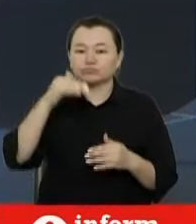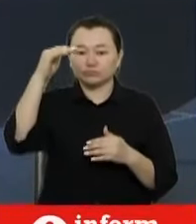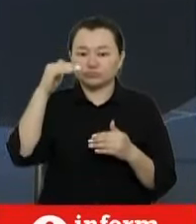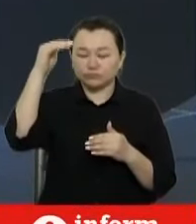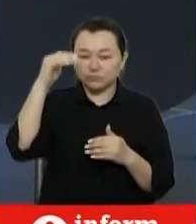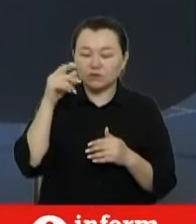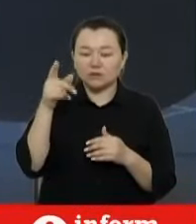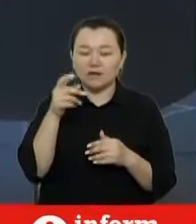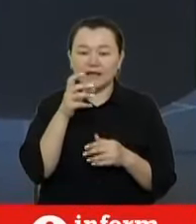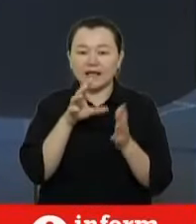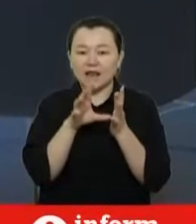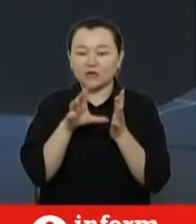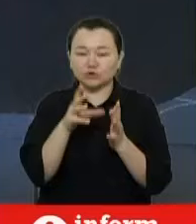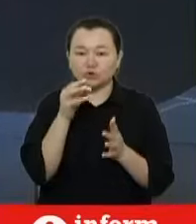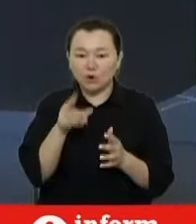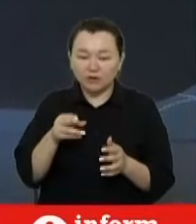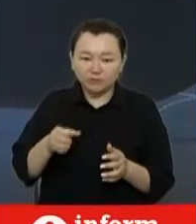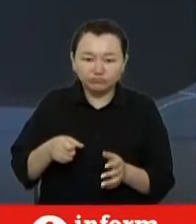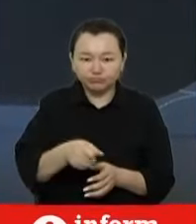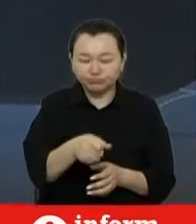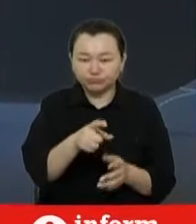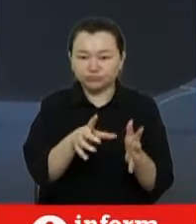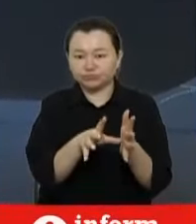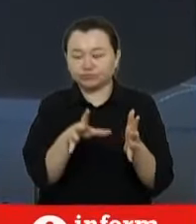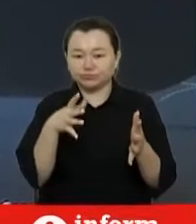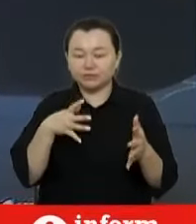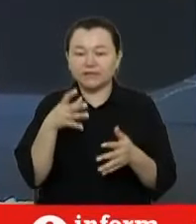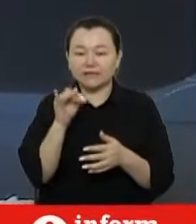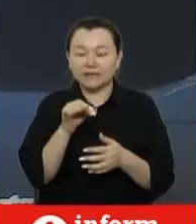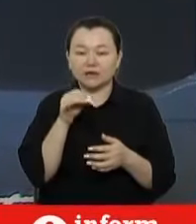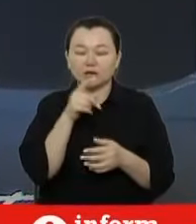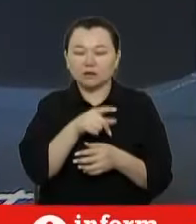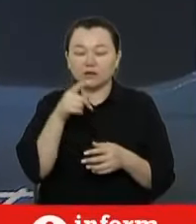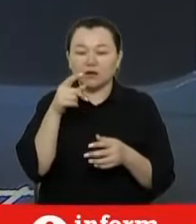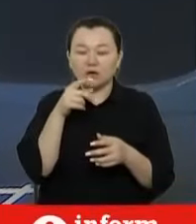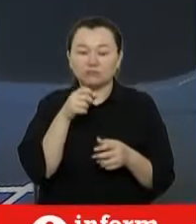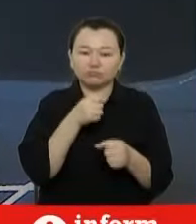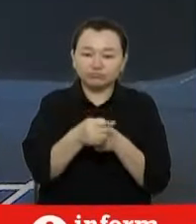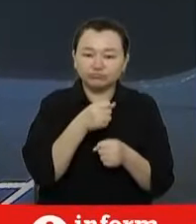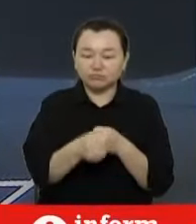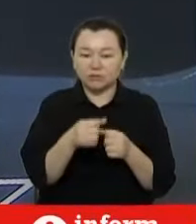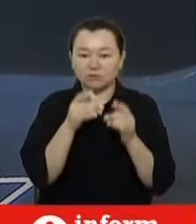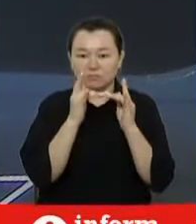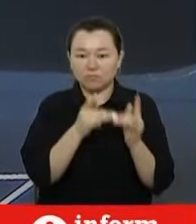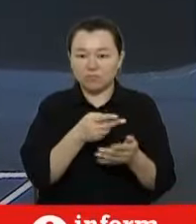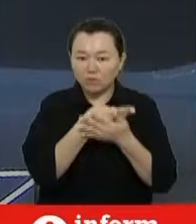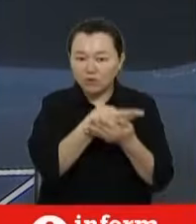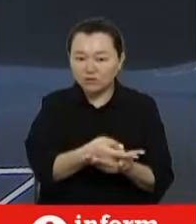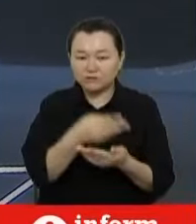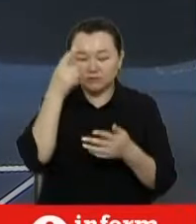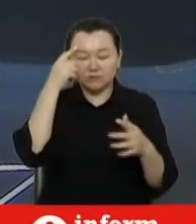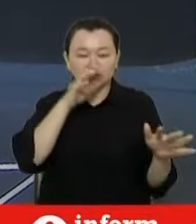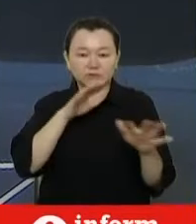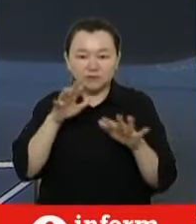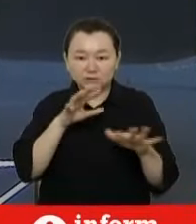электр шокермен ұрып, соққыға жыққан. Соның салдарынан 7-ші сынып оқушысының миы шайқалып, ауруханада жатып шыққан екен.